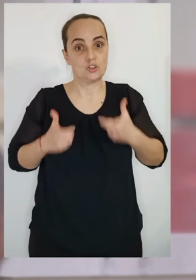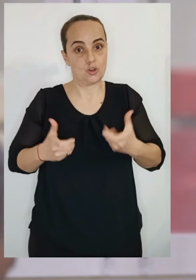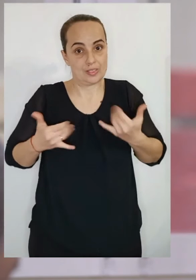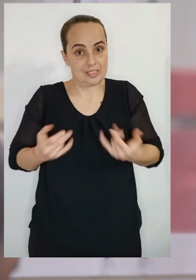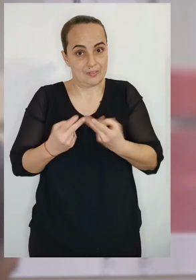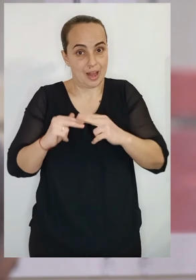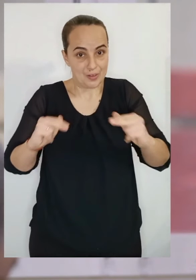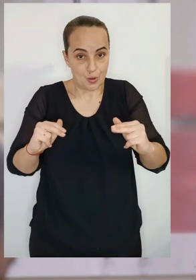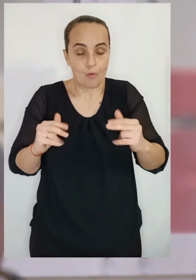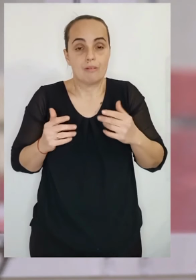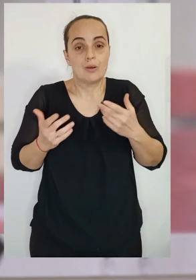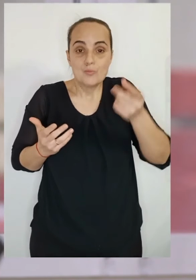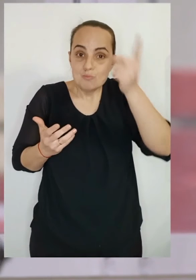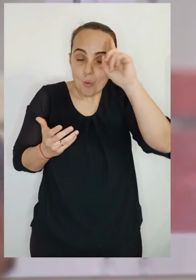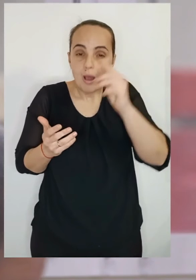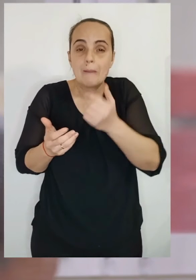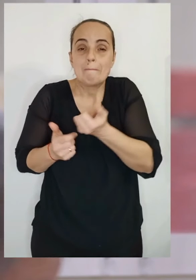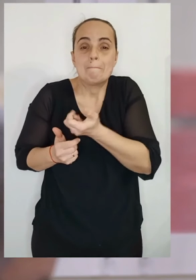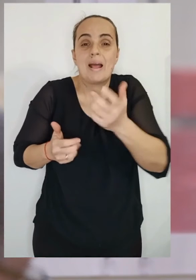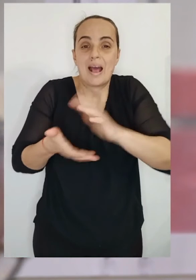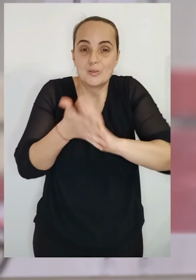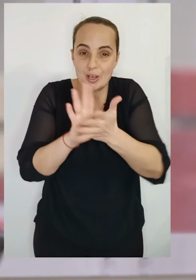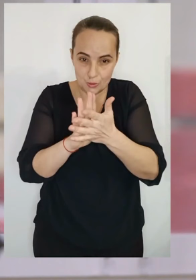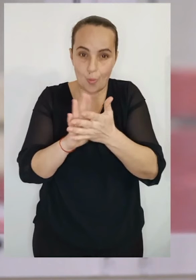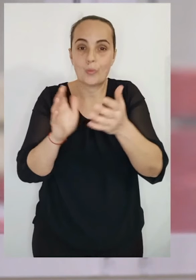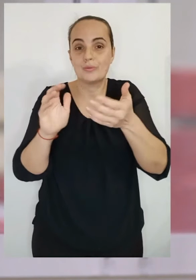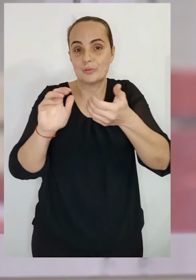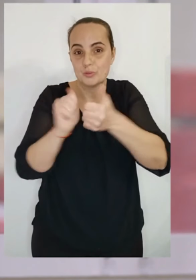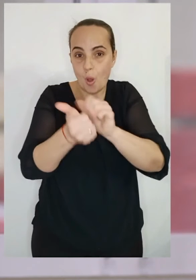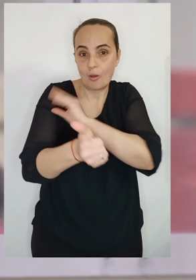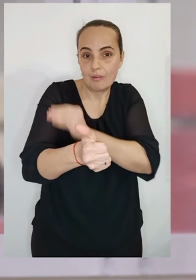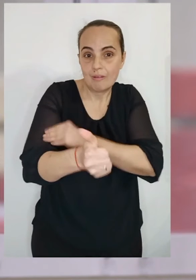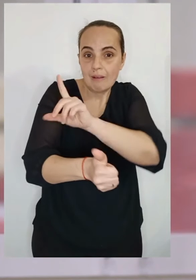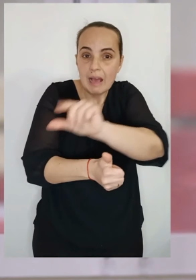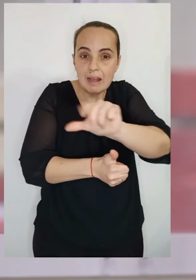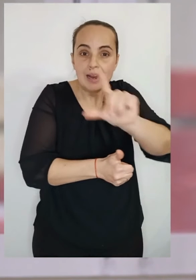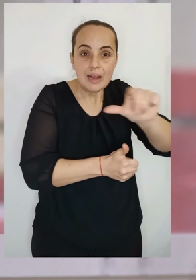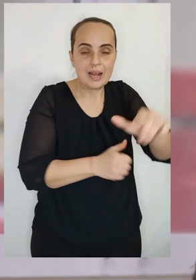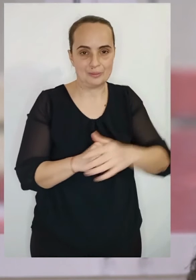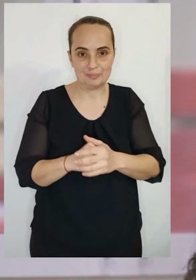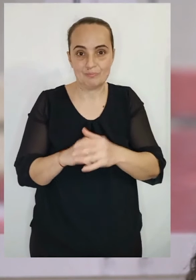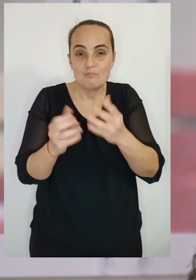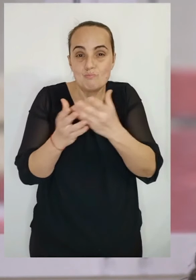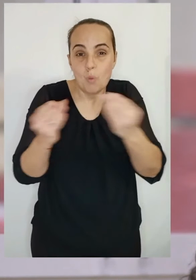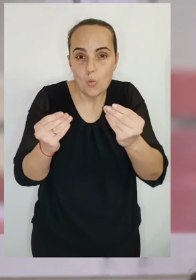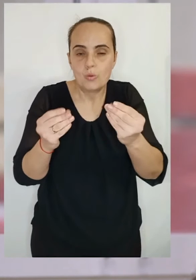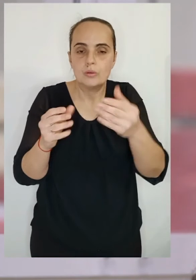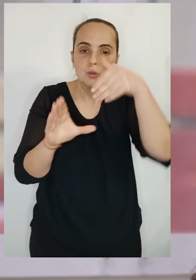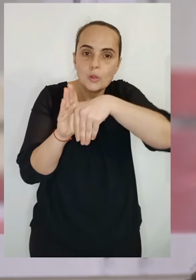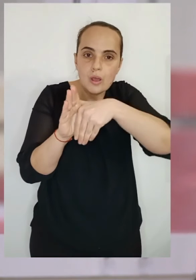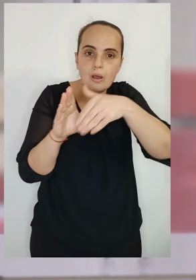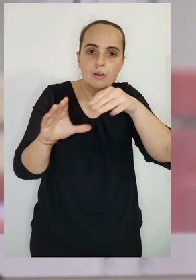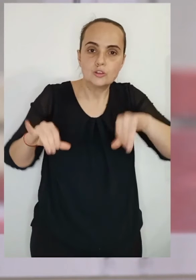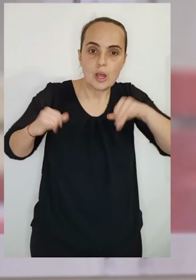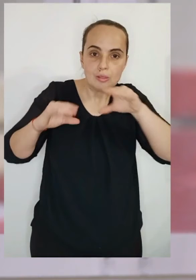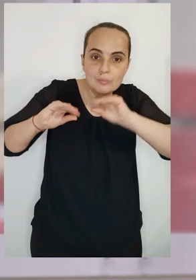Avignon d'avoir vraiment de nombreuses associations sportives. Et bon nombre d'entre elles, en plus, ont une dimension formation auprès